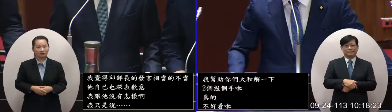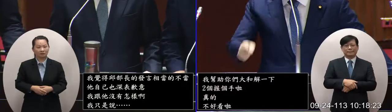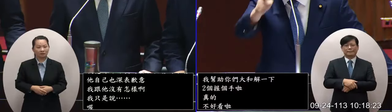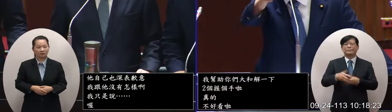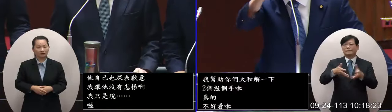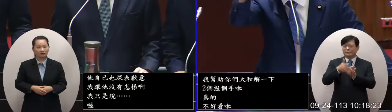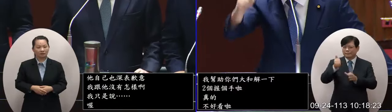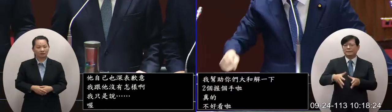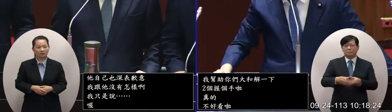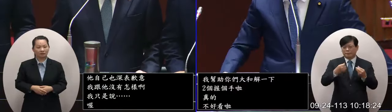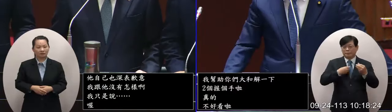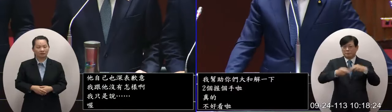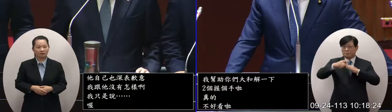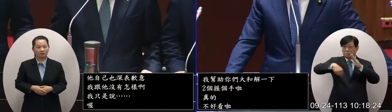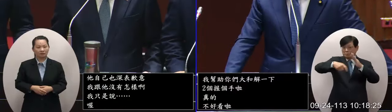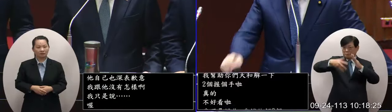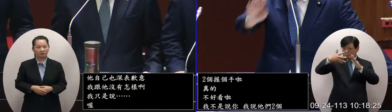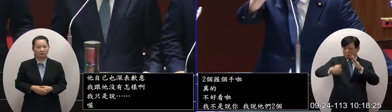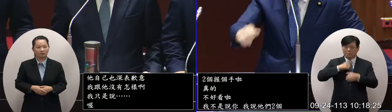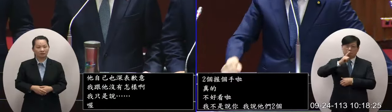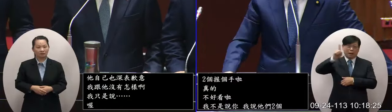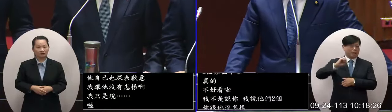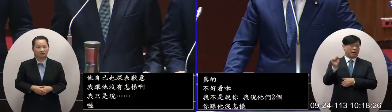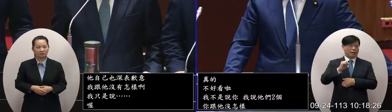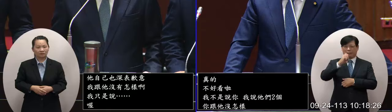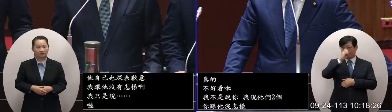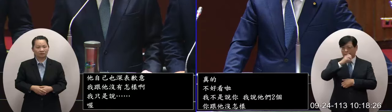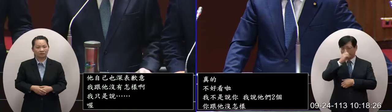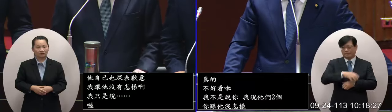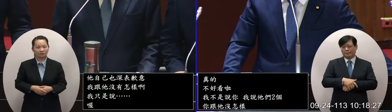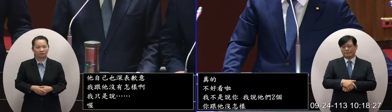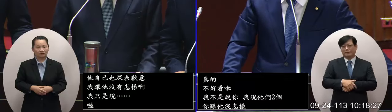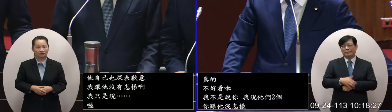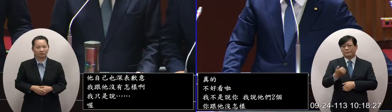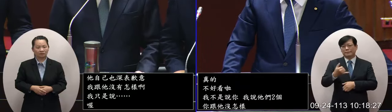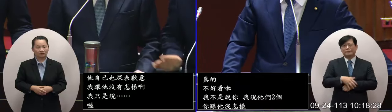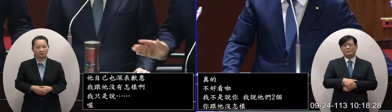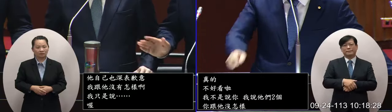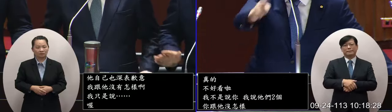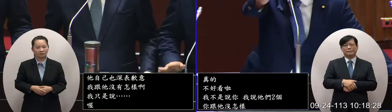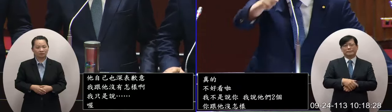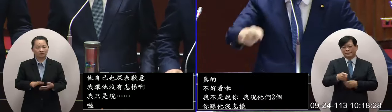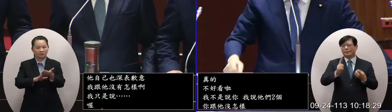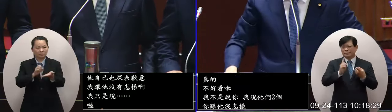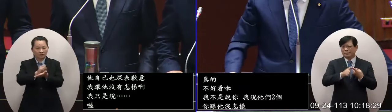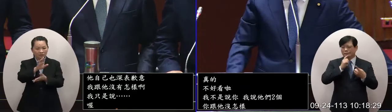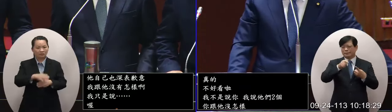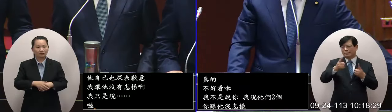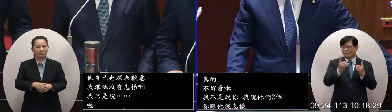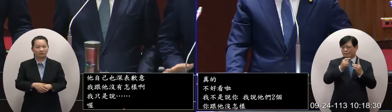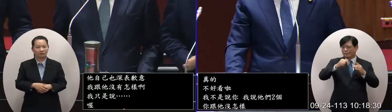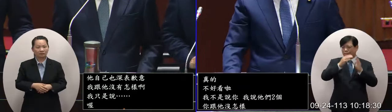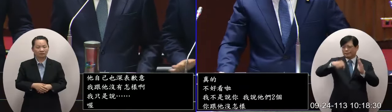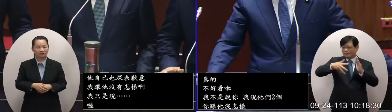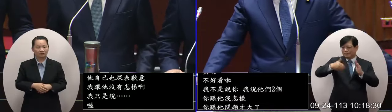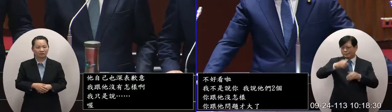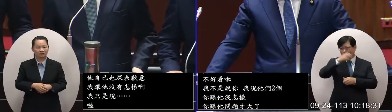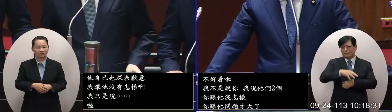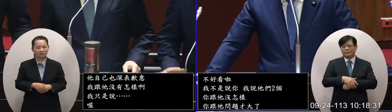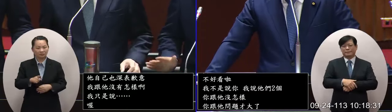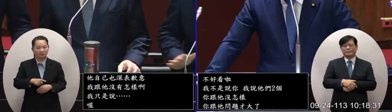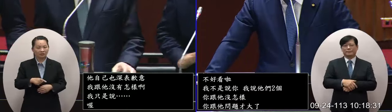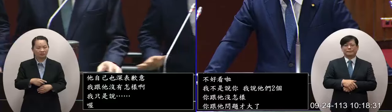长，不要跳过行政院长去告御状，不好啦，好不好？ 我跟 这样对卓院长不尊重了。 然后有一起并